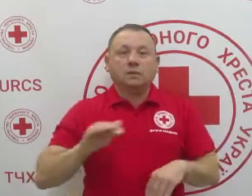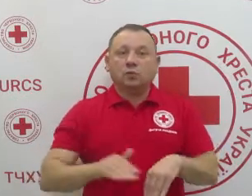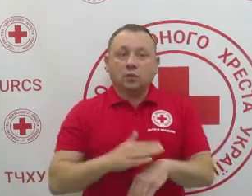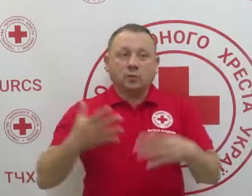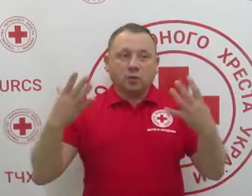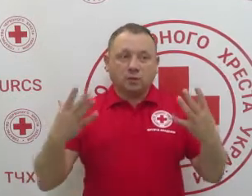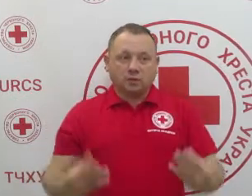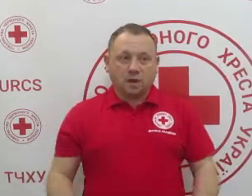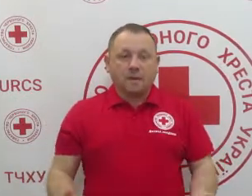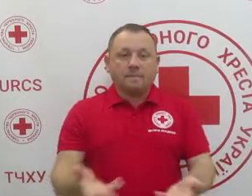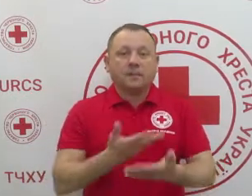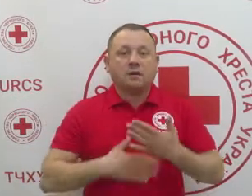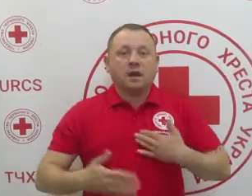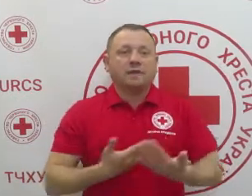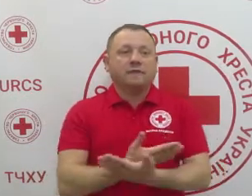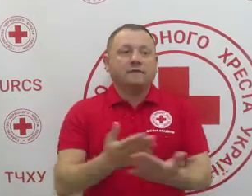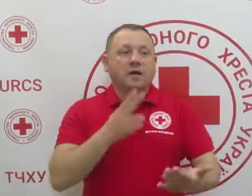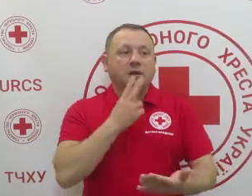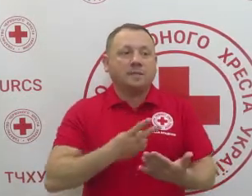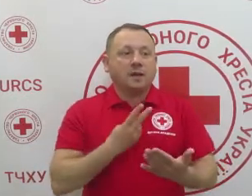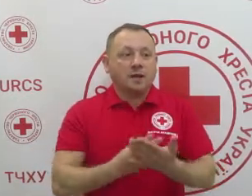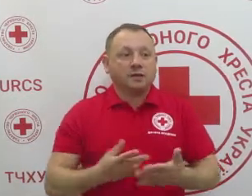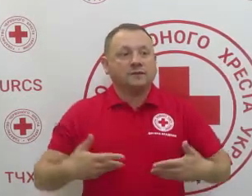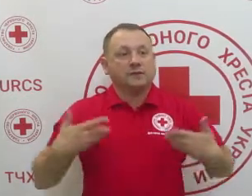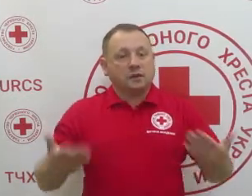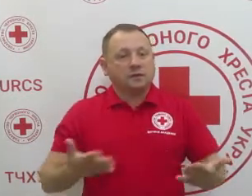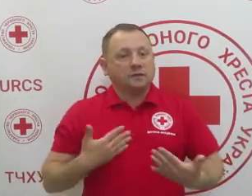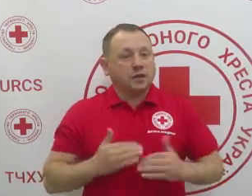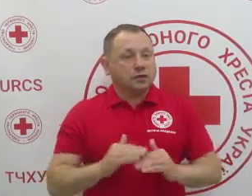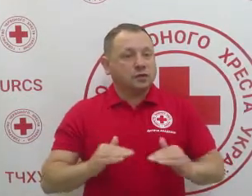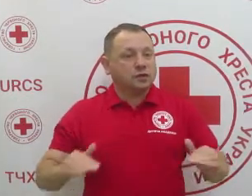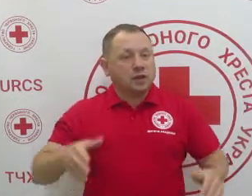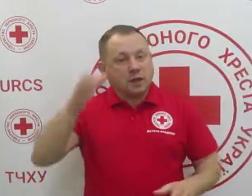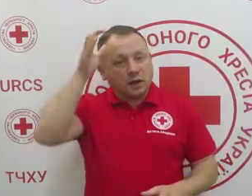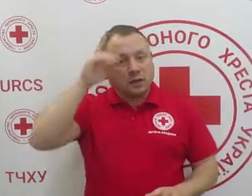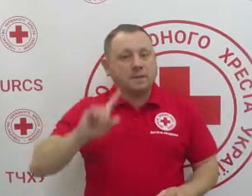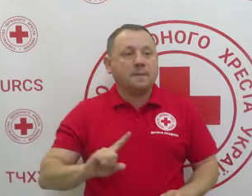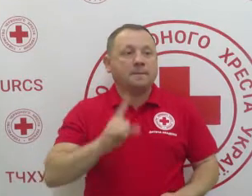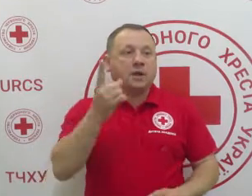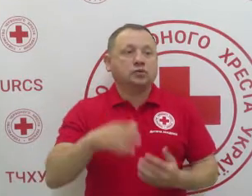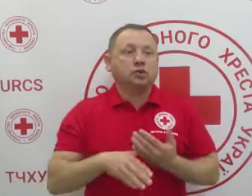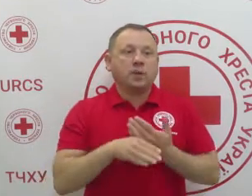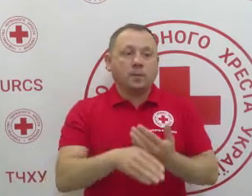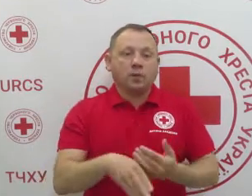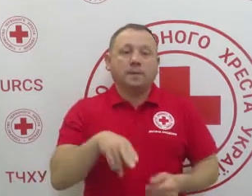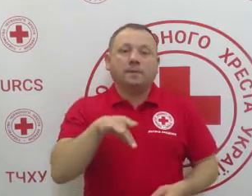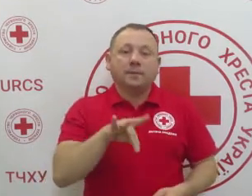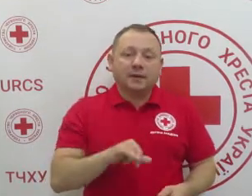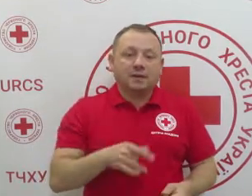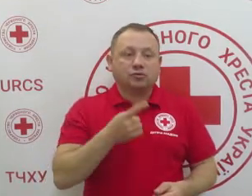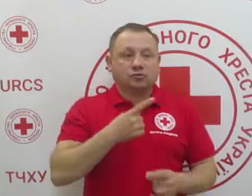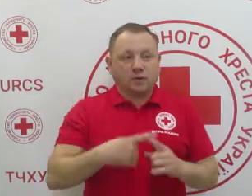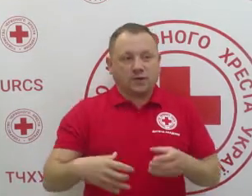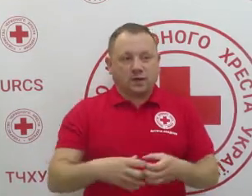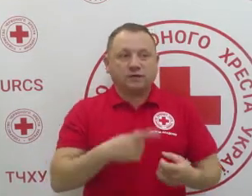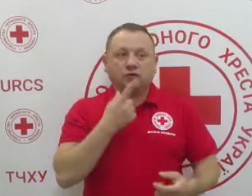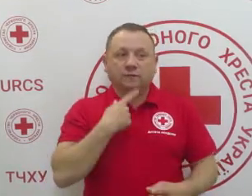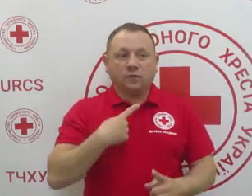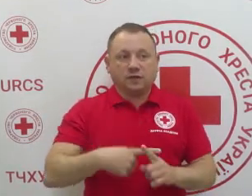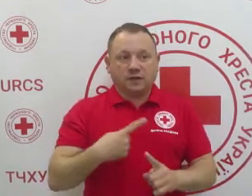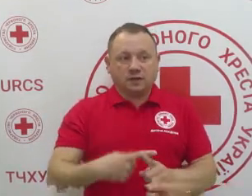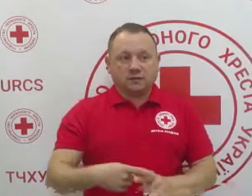Усім доброго дня! Ми раді вас вітати у дитячій академії першої допомоги при Товаристві Червоного Хреста